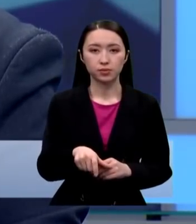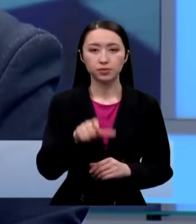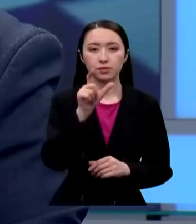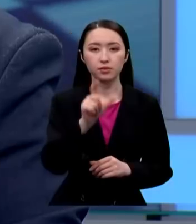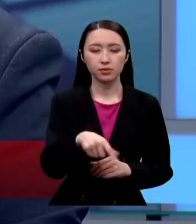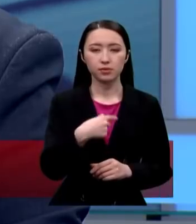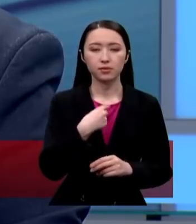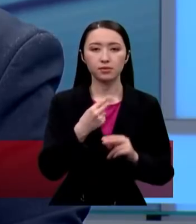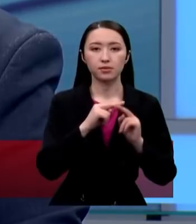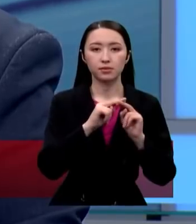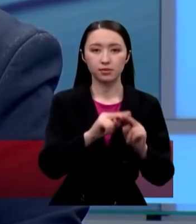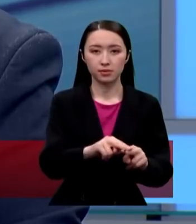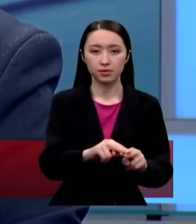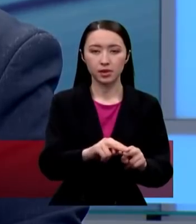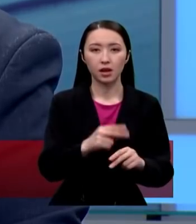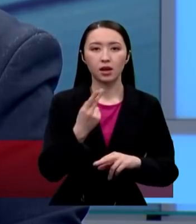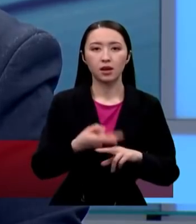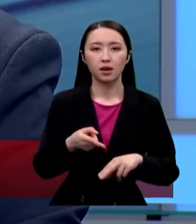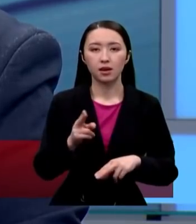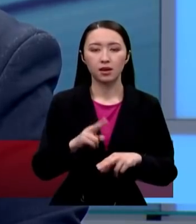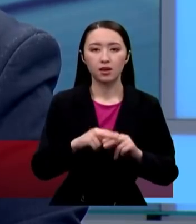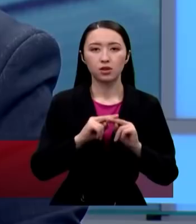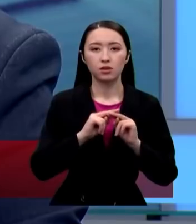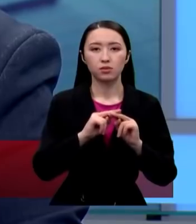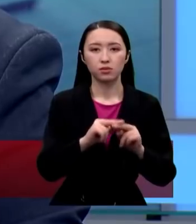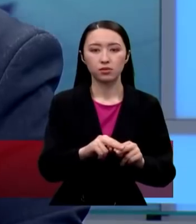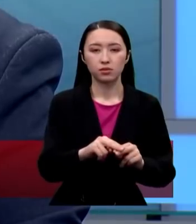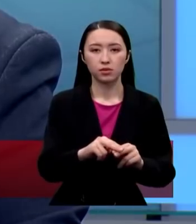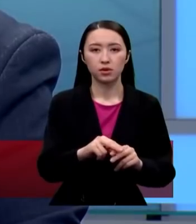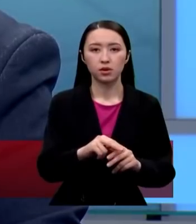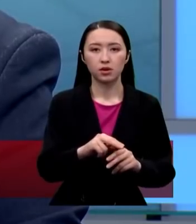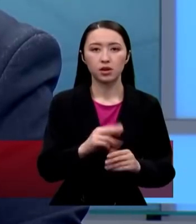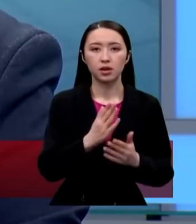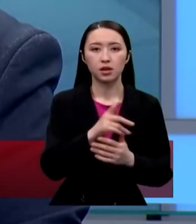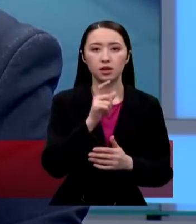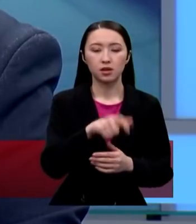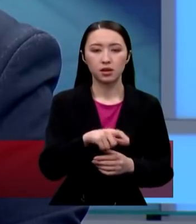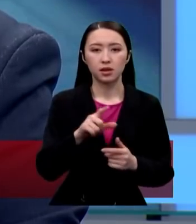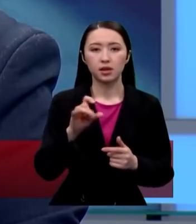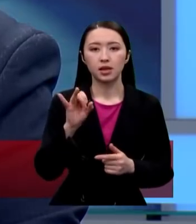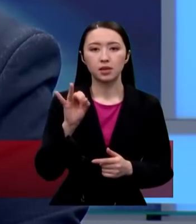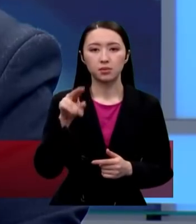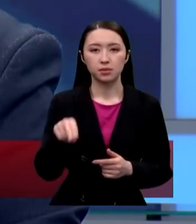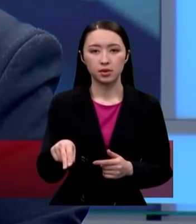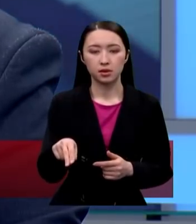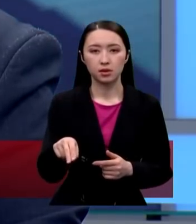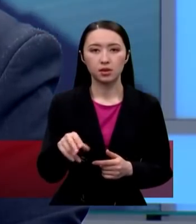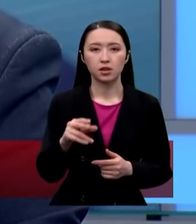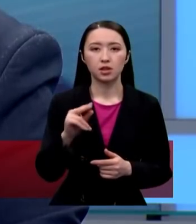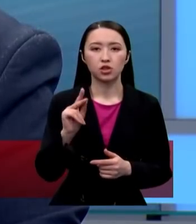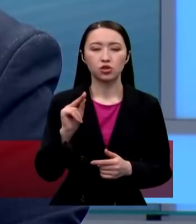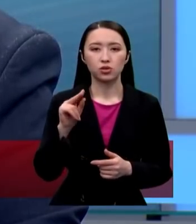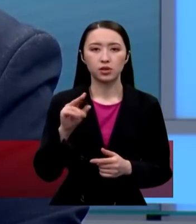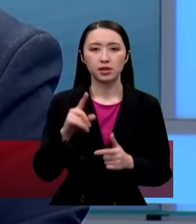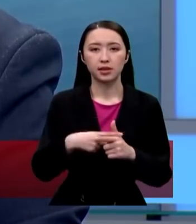физлицу. Да. Мобильные переводы – это переводы, осуществляющие физлицом в адрес индивидуального предпринимателя, ЛЗЧП, либо